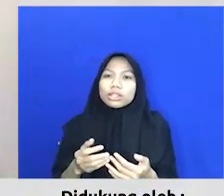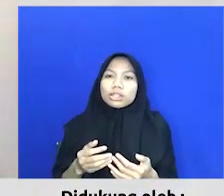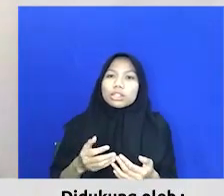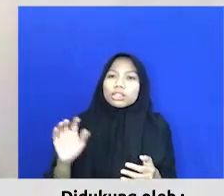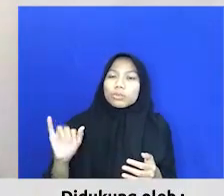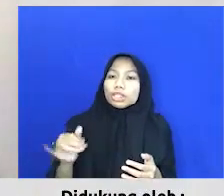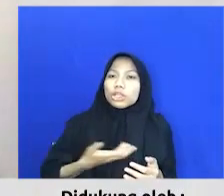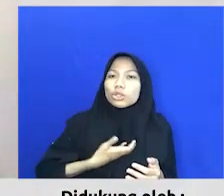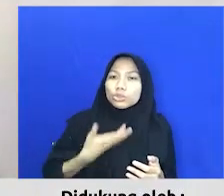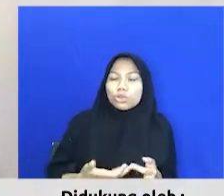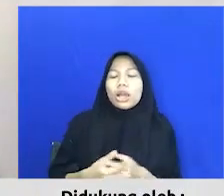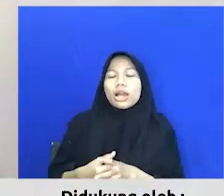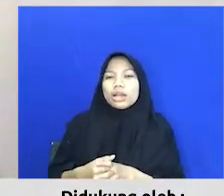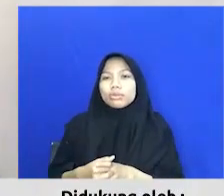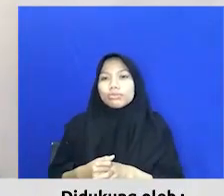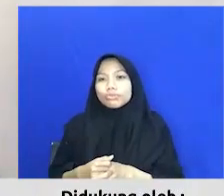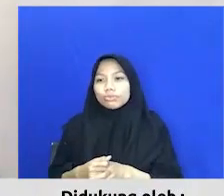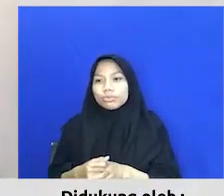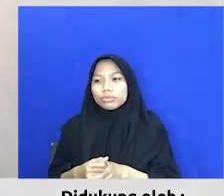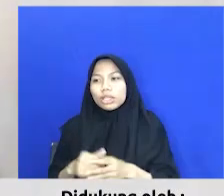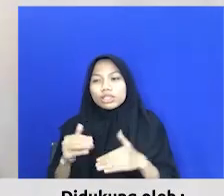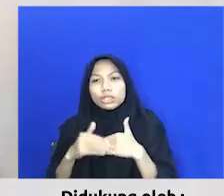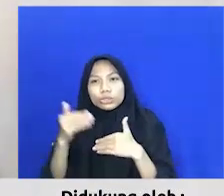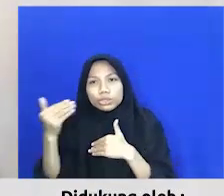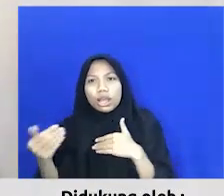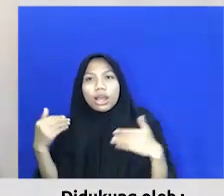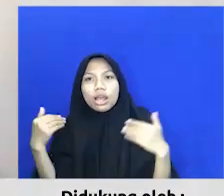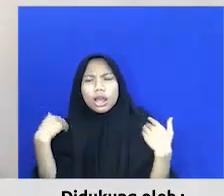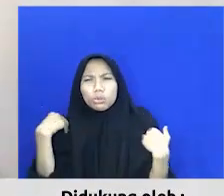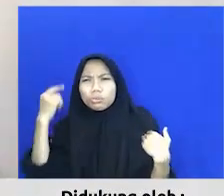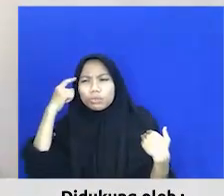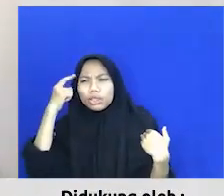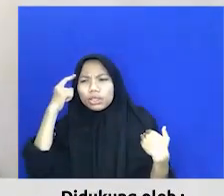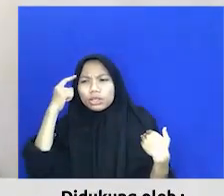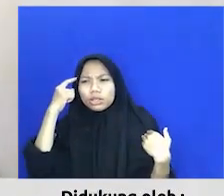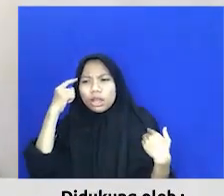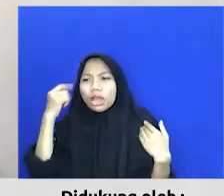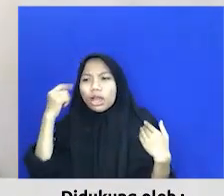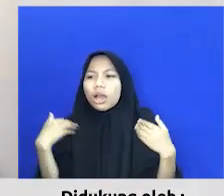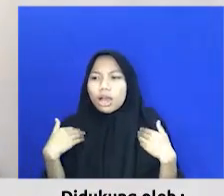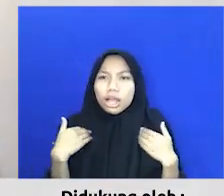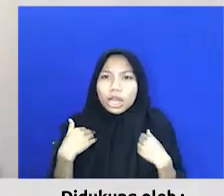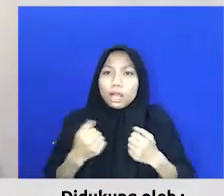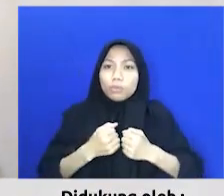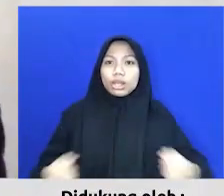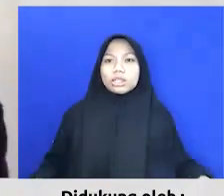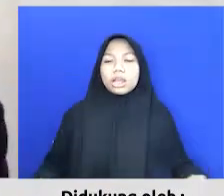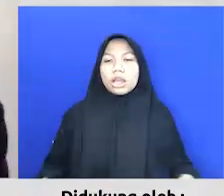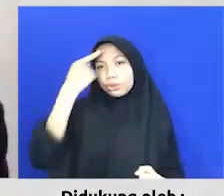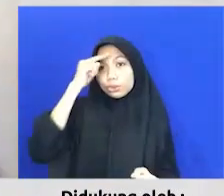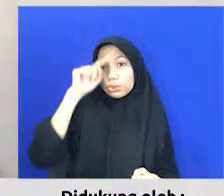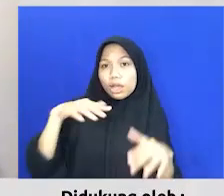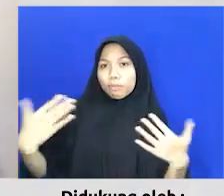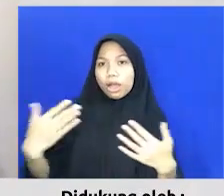menjadi pembelaan satu keyakinan tertentu atau latar belakang etnis tertentu gitu ya. Itu yang bisa kita lihat dengan jelas.